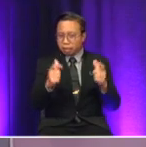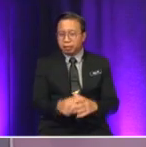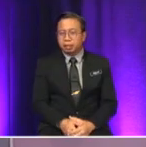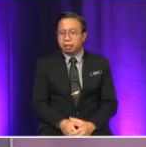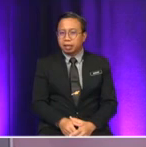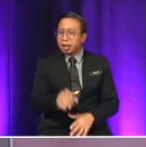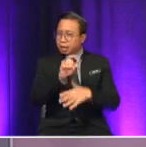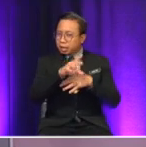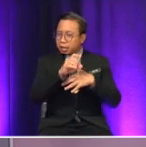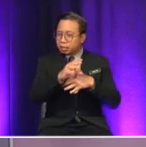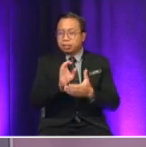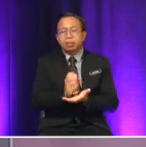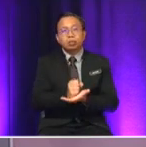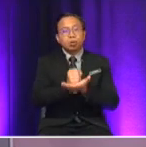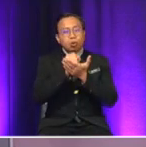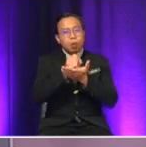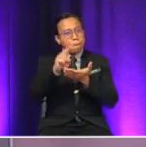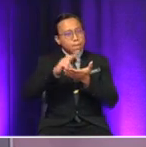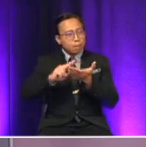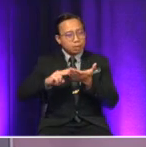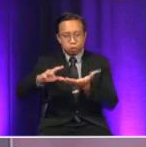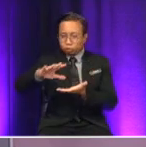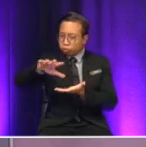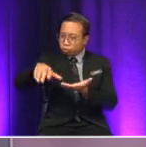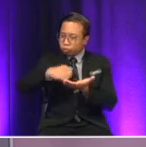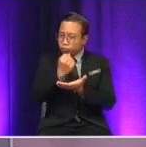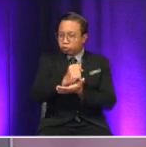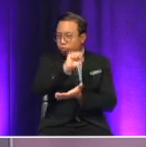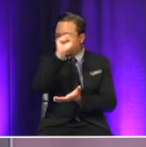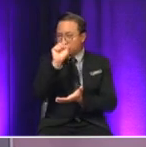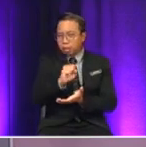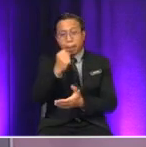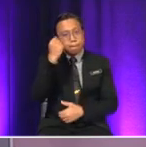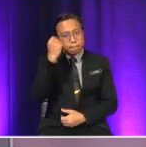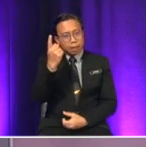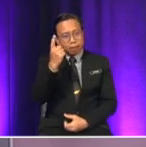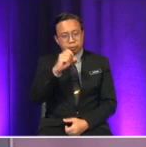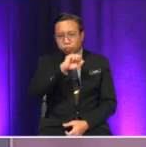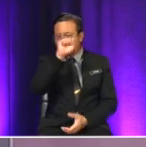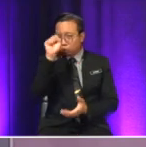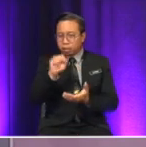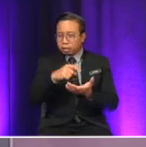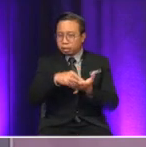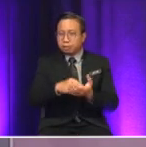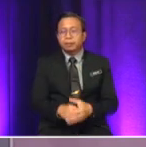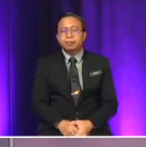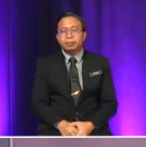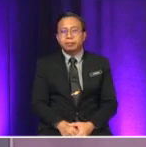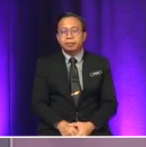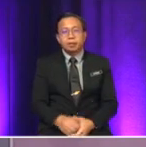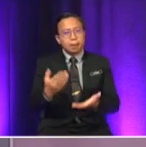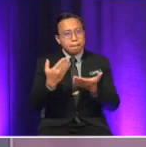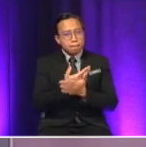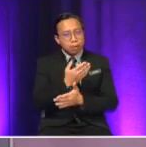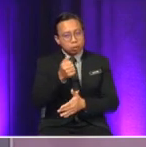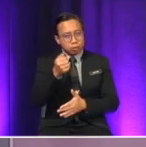ialah tolong baca dulu keseluruhan soalan, fahamkan dulu soalan tersebut, kemudian barulah